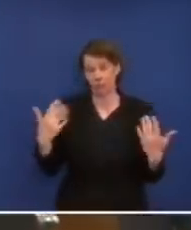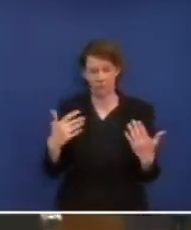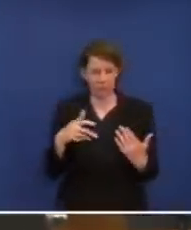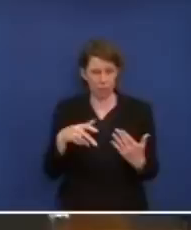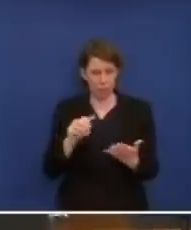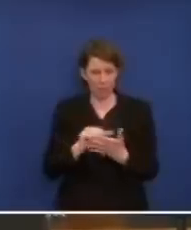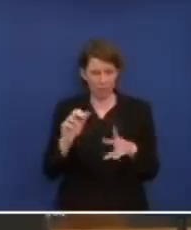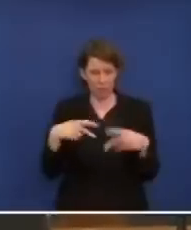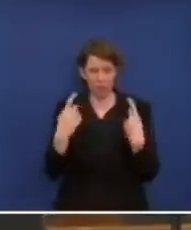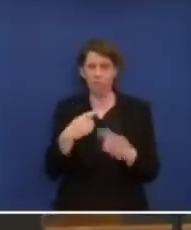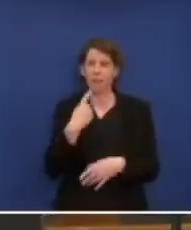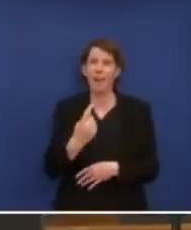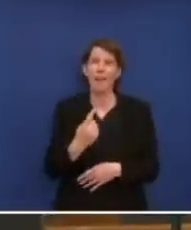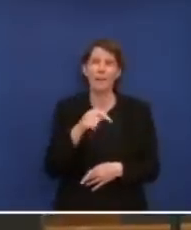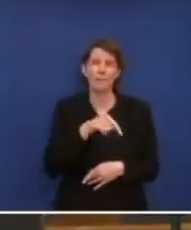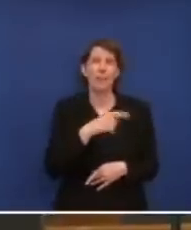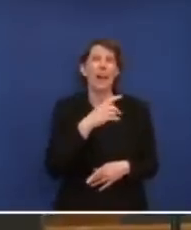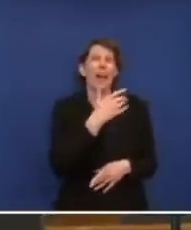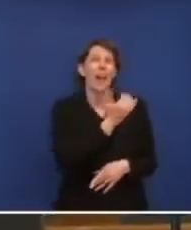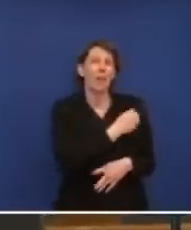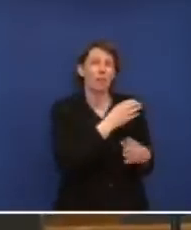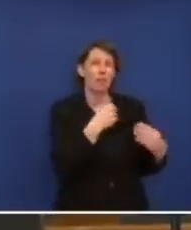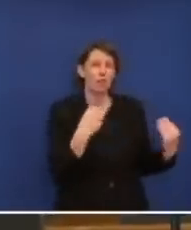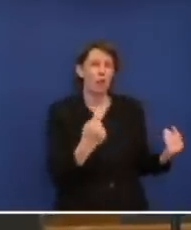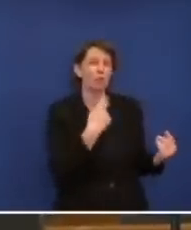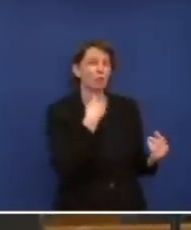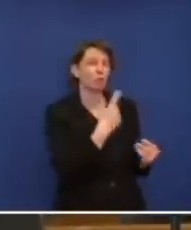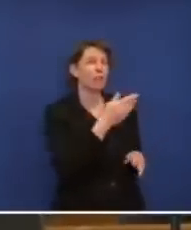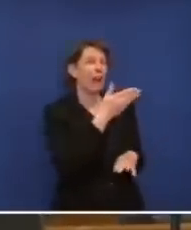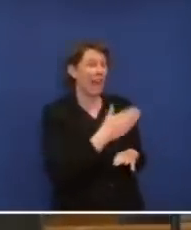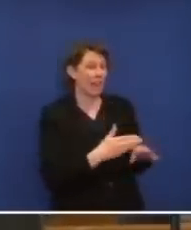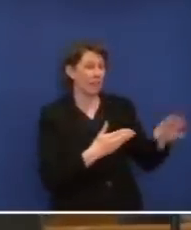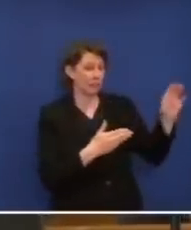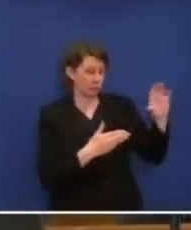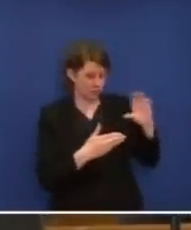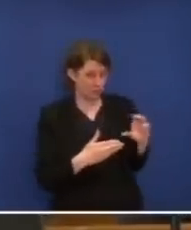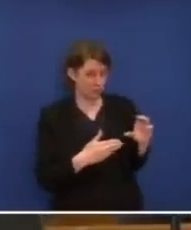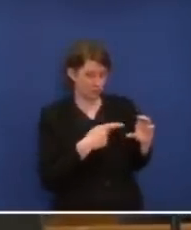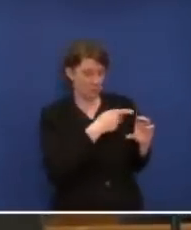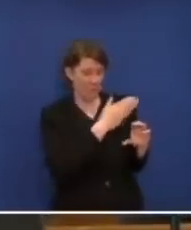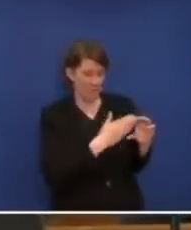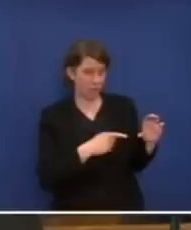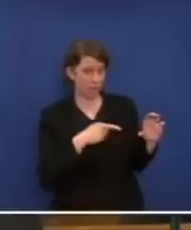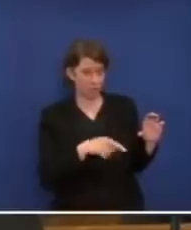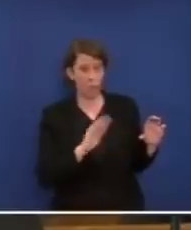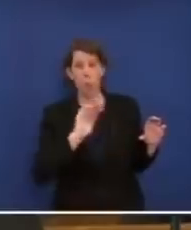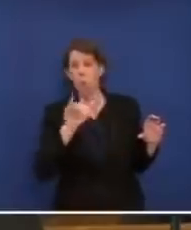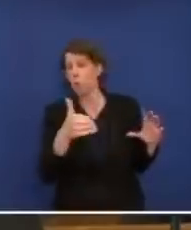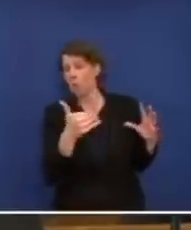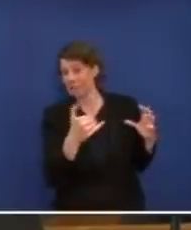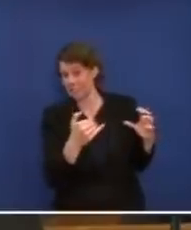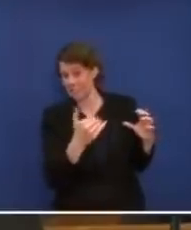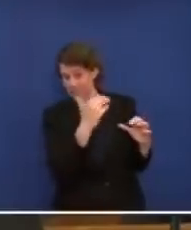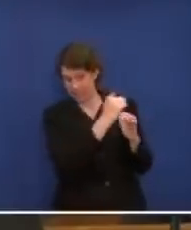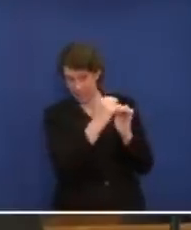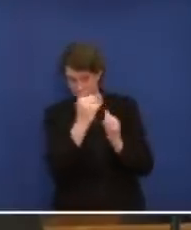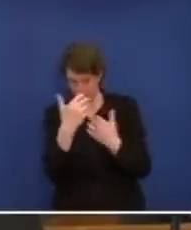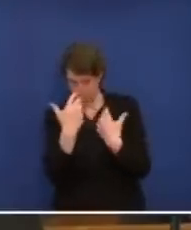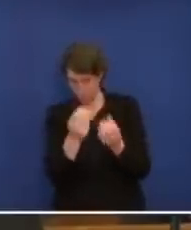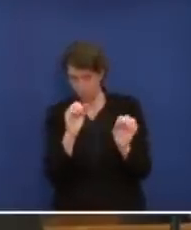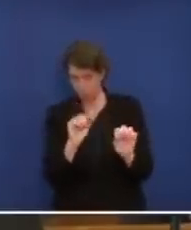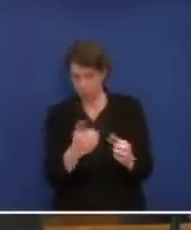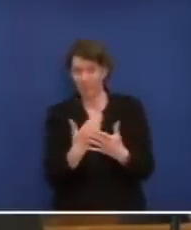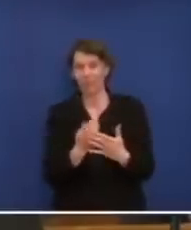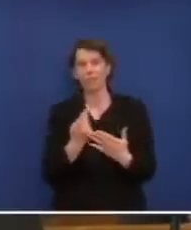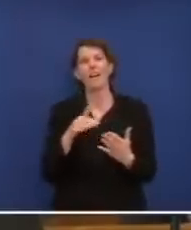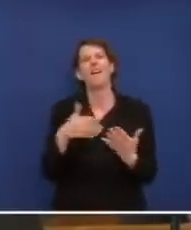der Impfstoffzusagen, die es jetzt von Johnson & Johnson gibt, an über 60-Jährige verimpft werden könnte und deswegen auch die